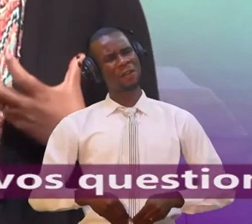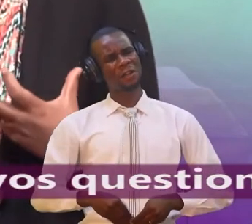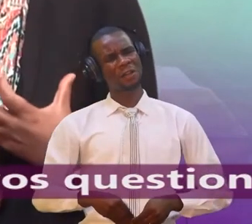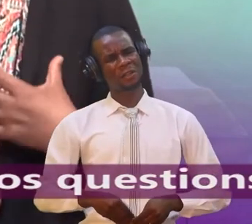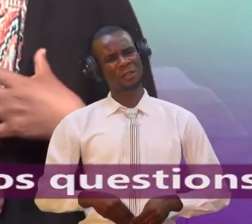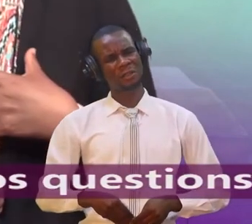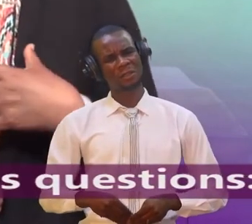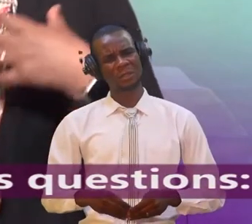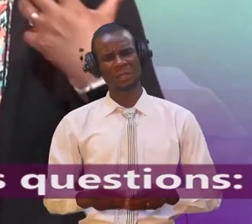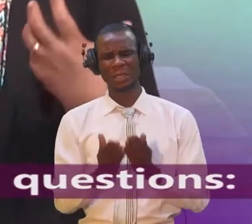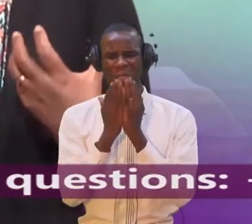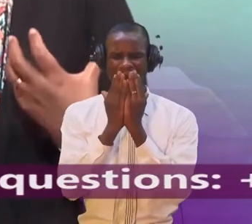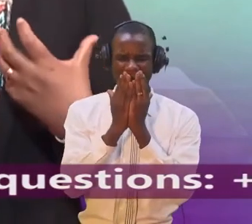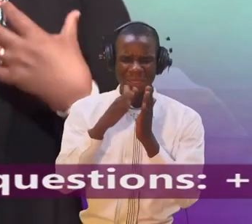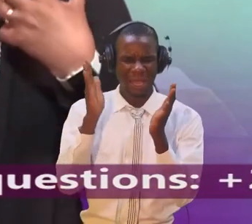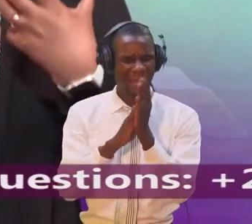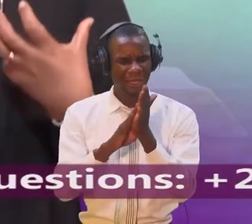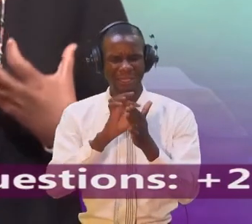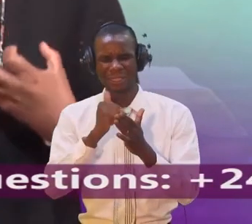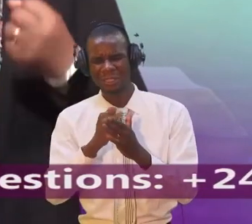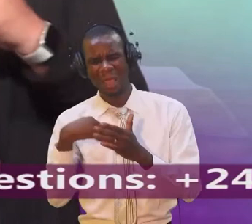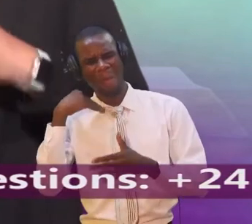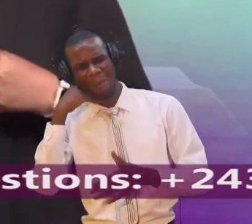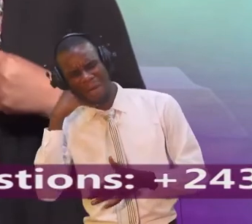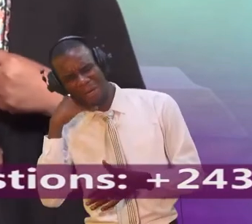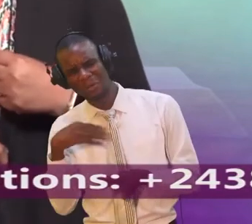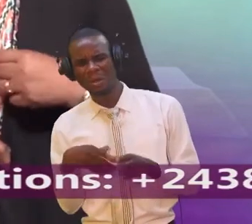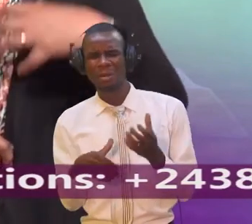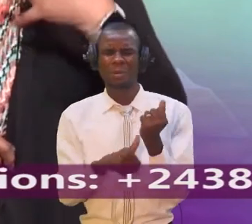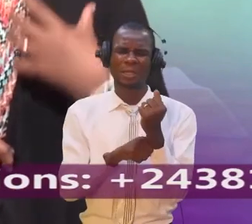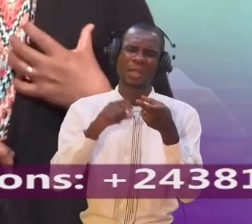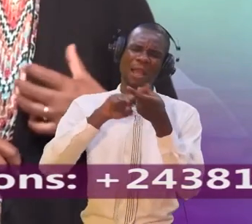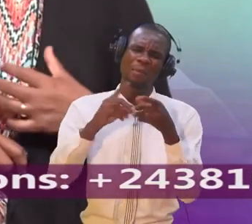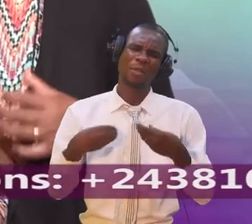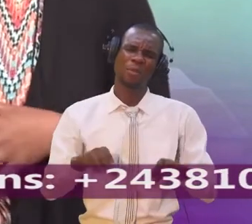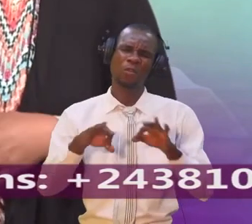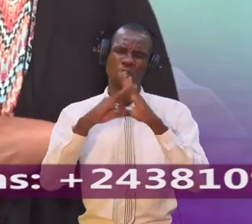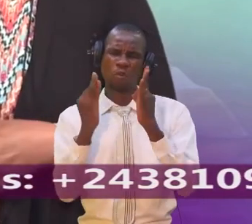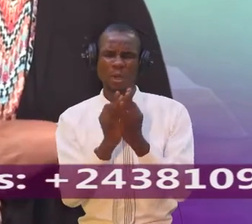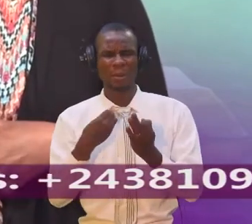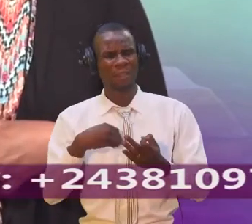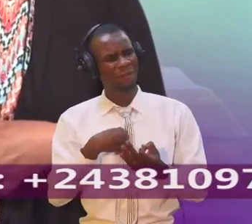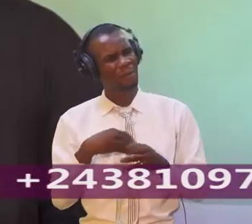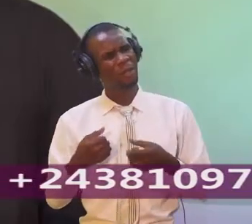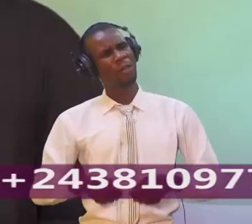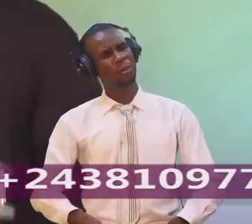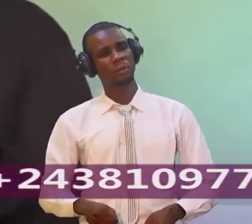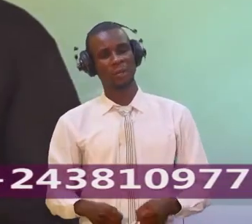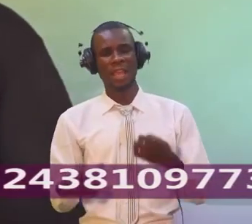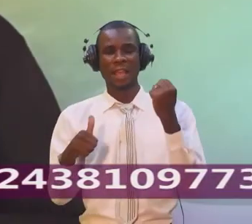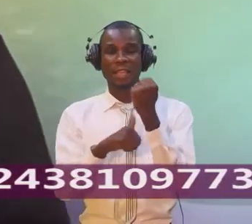Unajua pengine ukipata shida, magonjwa au unashindwa shuleni